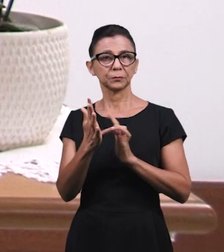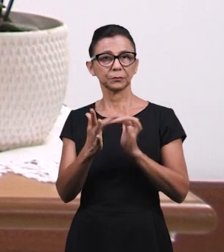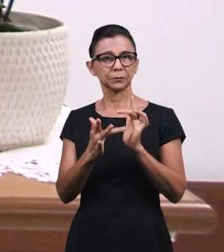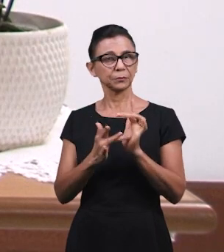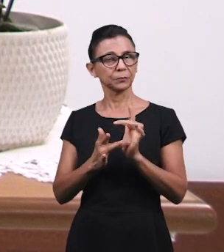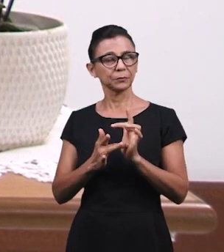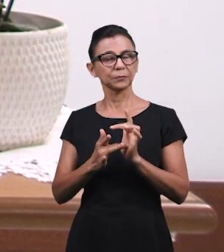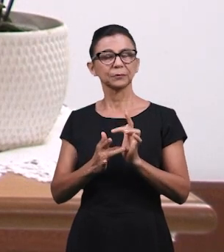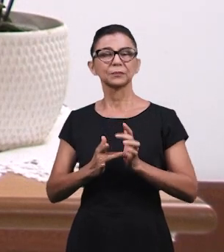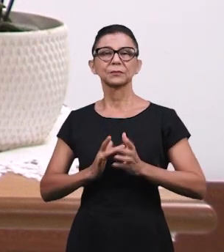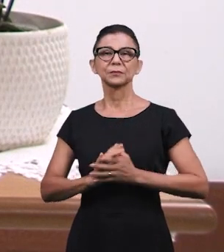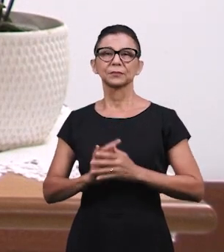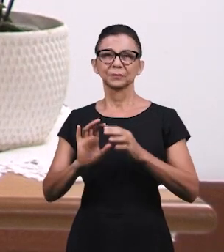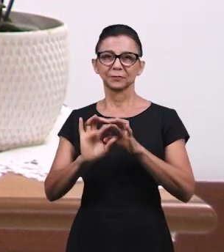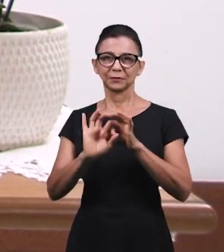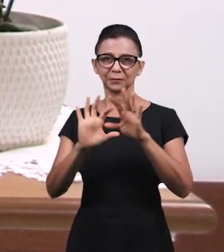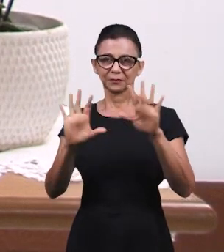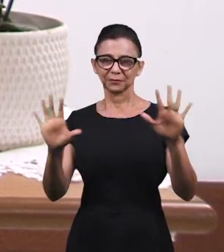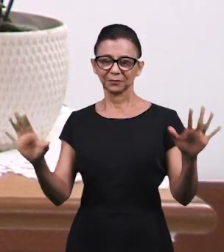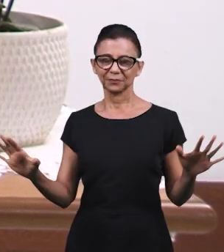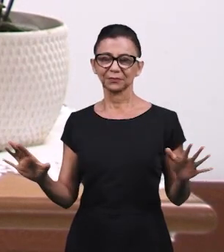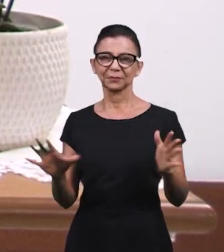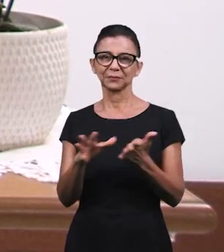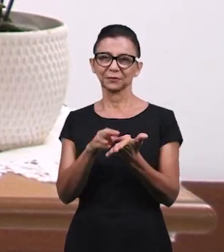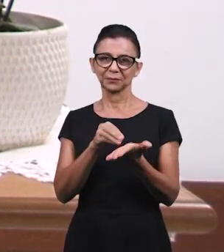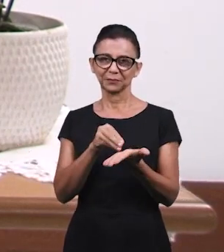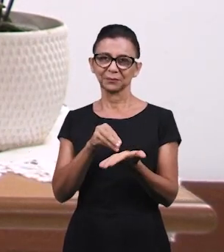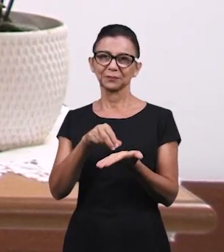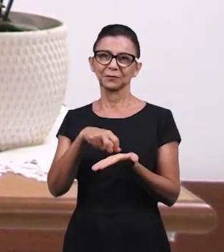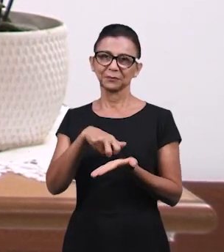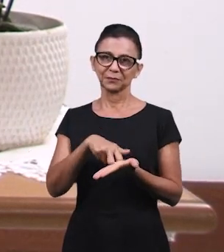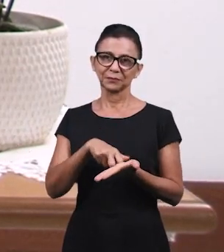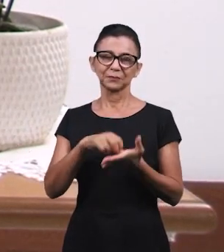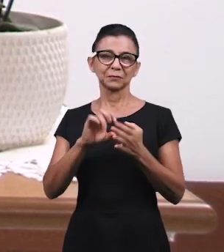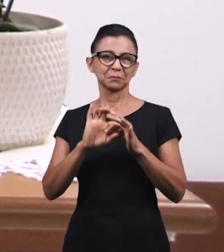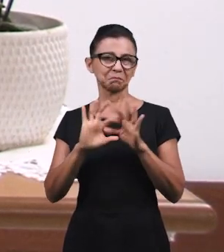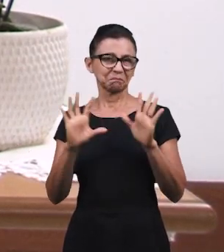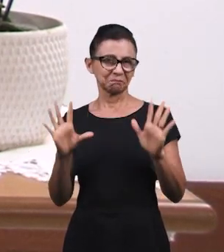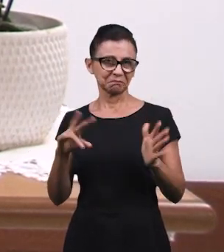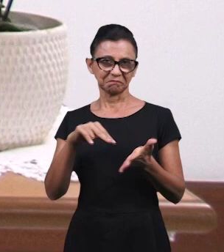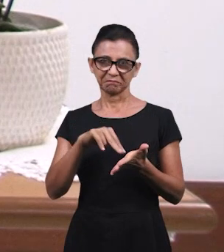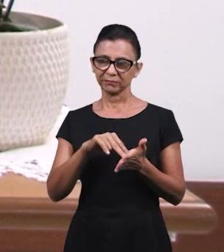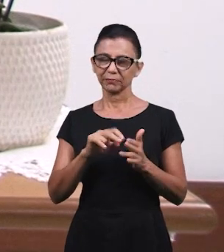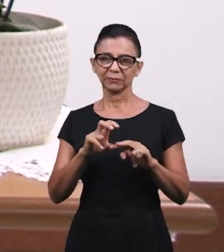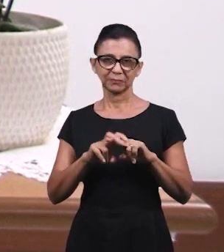пожелаете, можете склониться вместе с нами. Будьте как вам удобно.